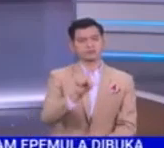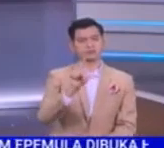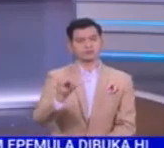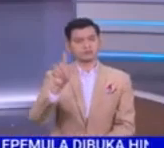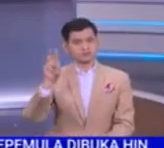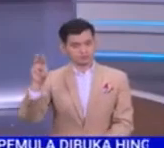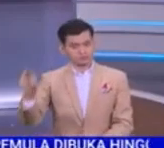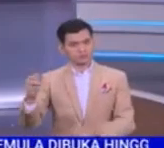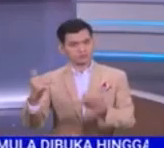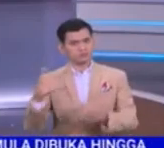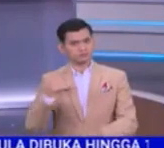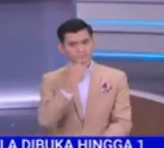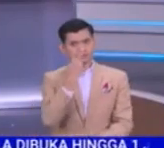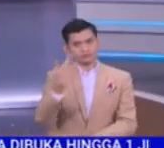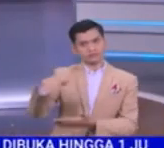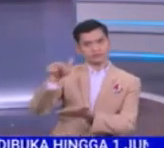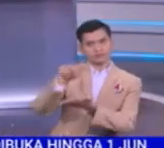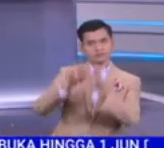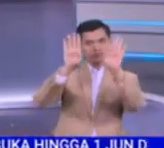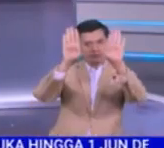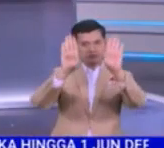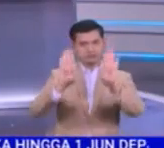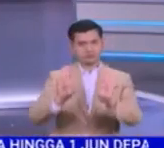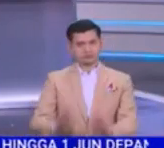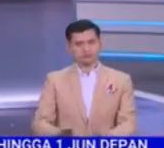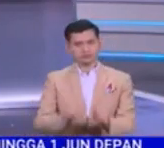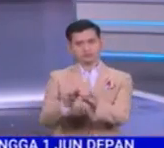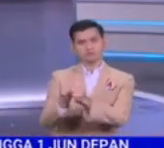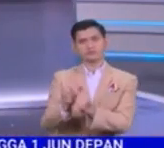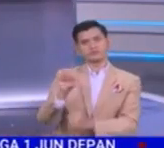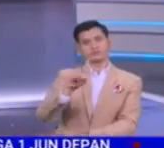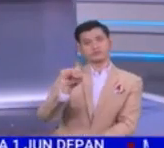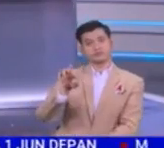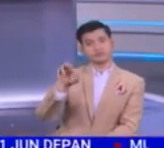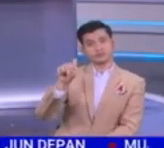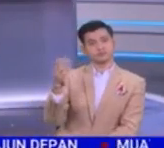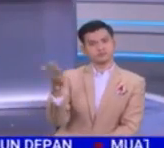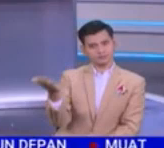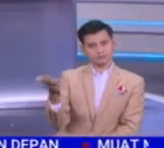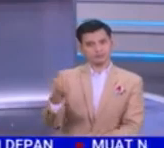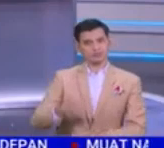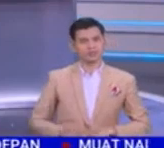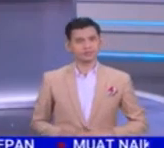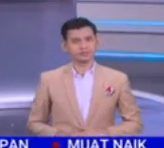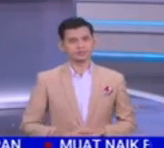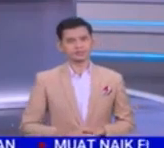Malaysia LLM Bangi bersama wartawan Fazura Yusof.